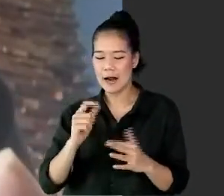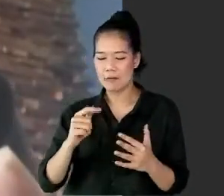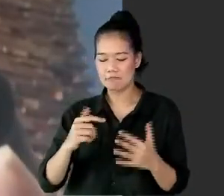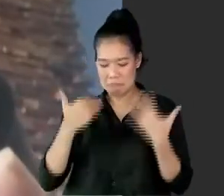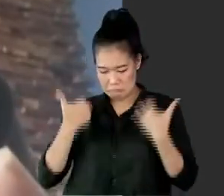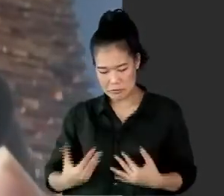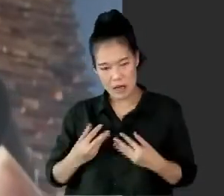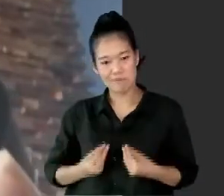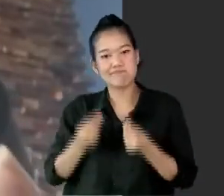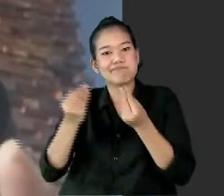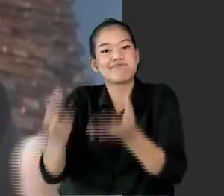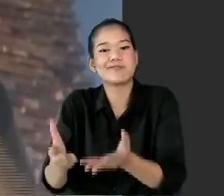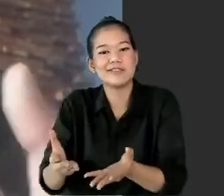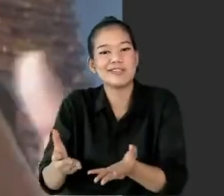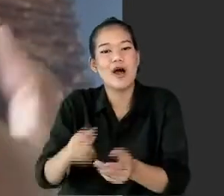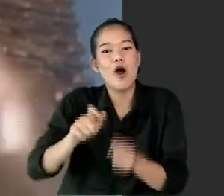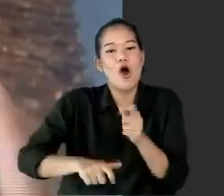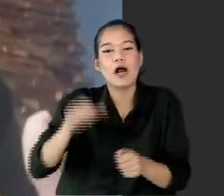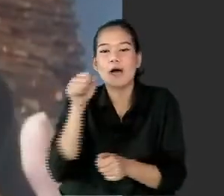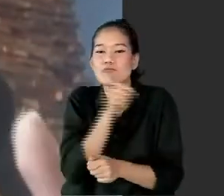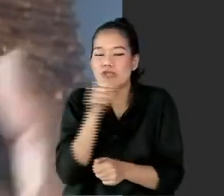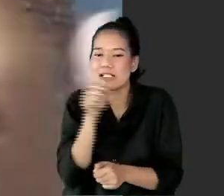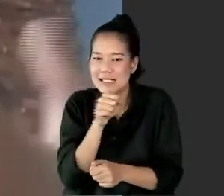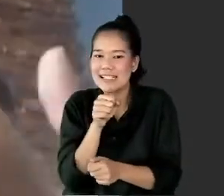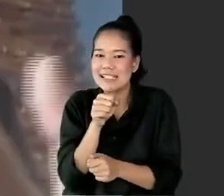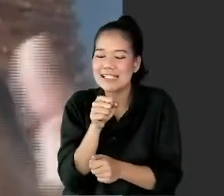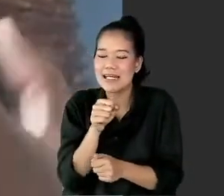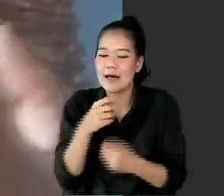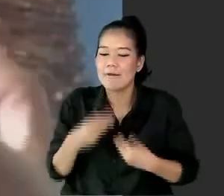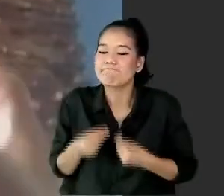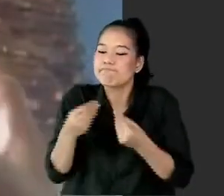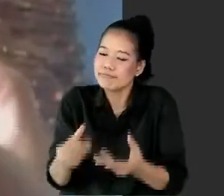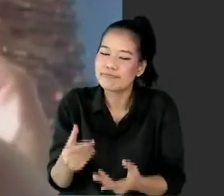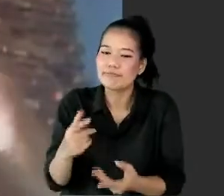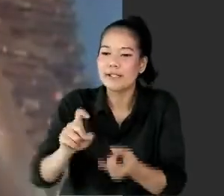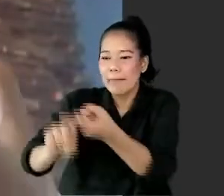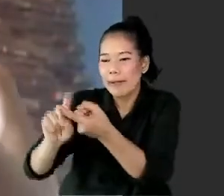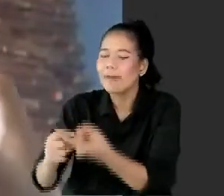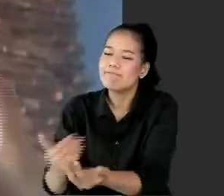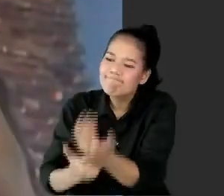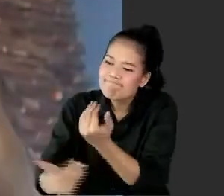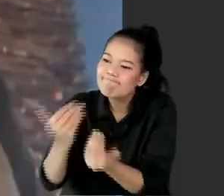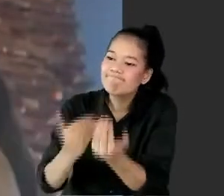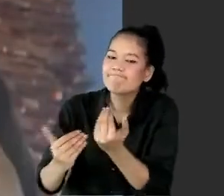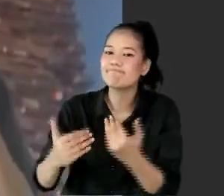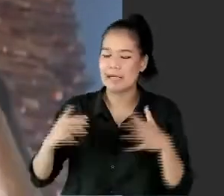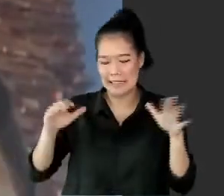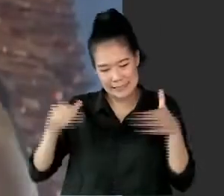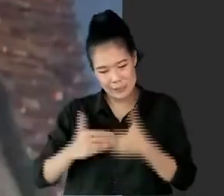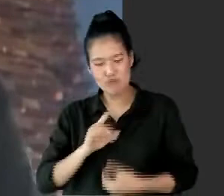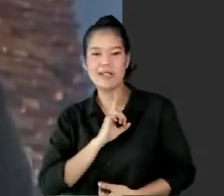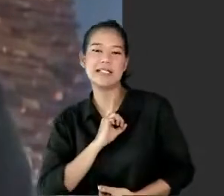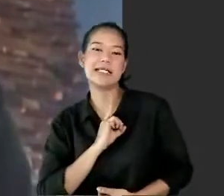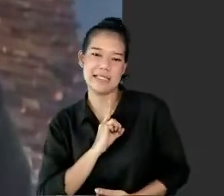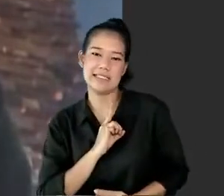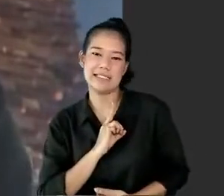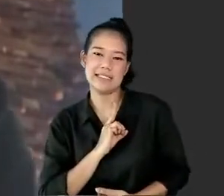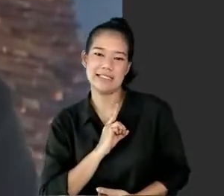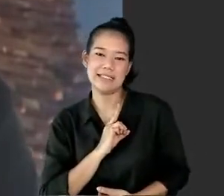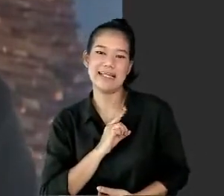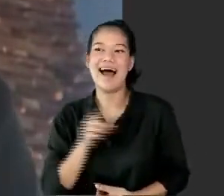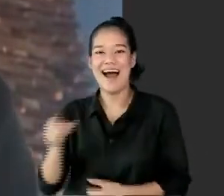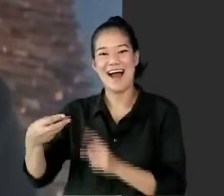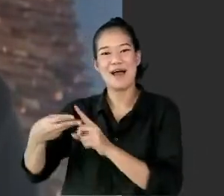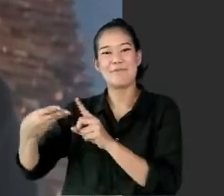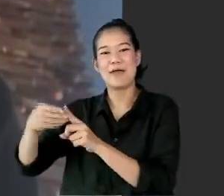nih dari musisi untuk bisa mengajak teman-teman, ayo dong kita jaga diri kita nih, terutama dalam hal ini Mas